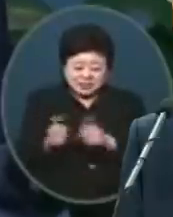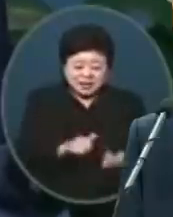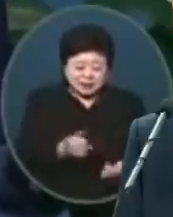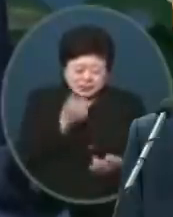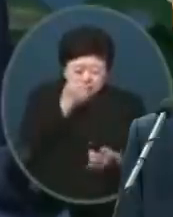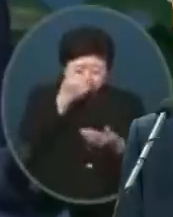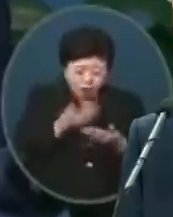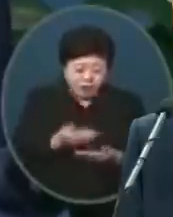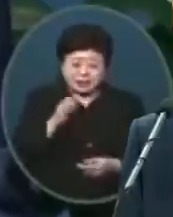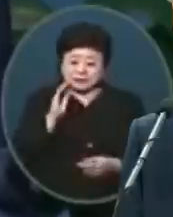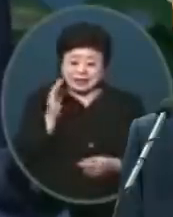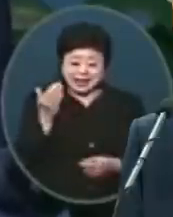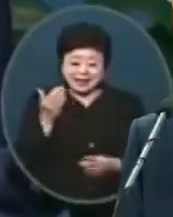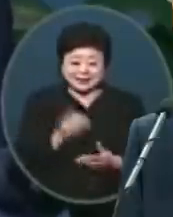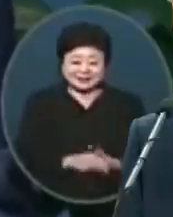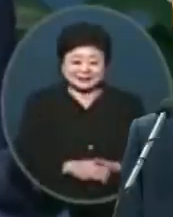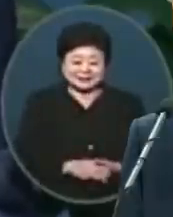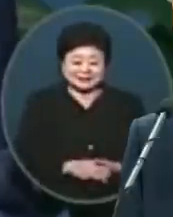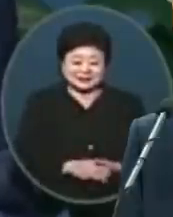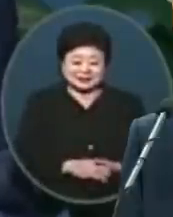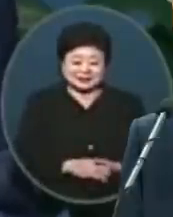사망에서 생명을 얻습니다.